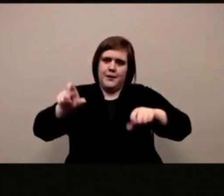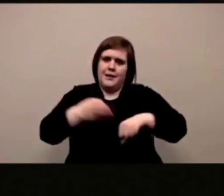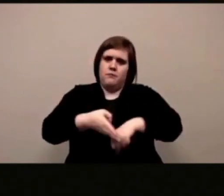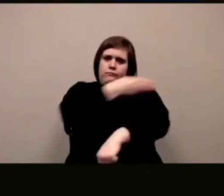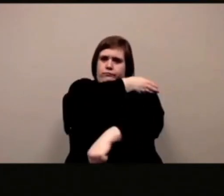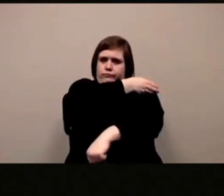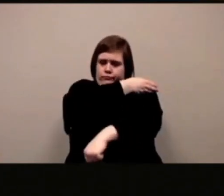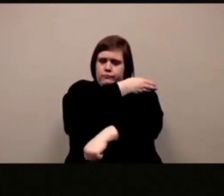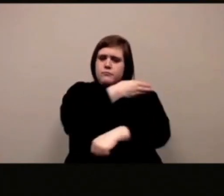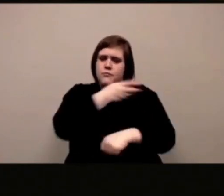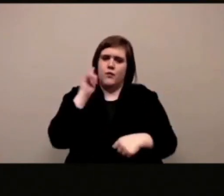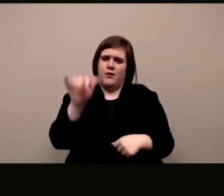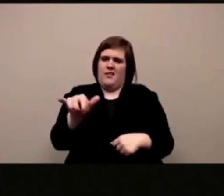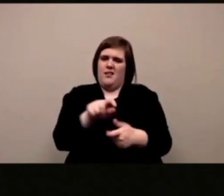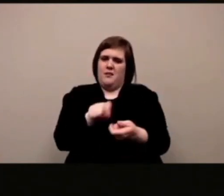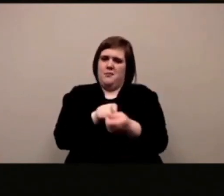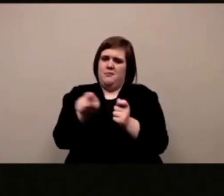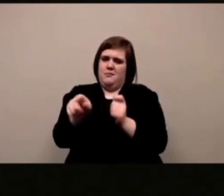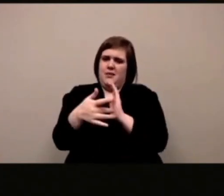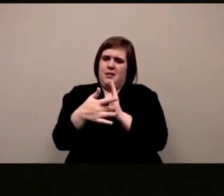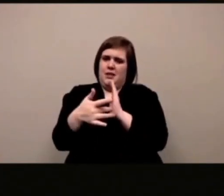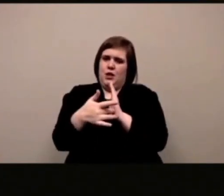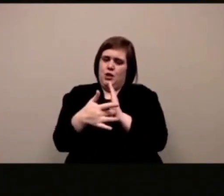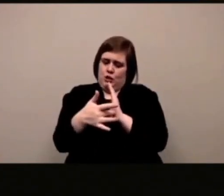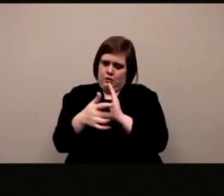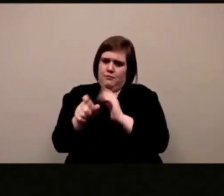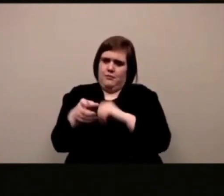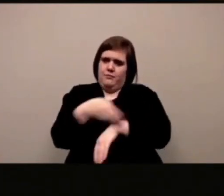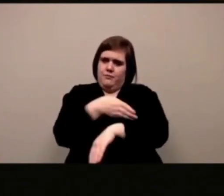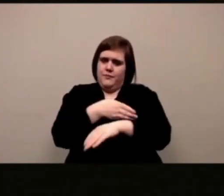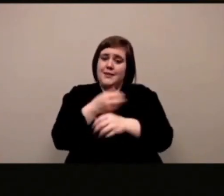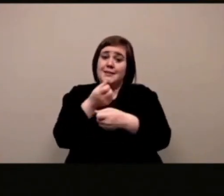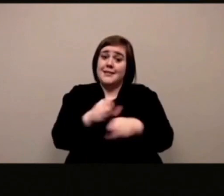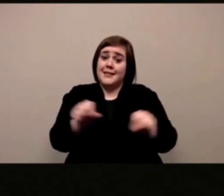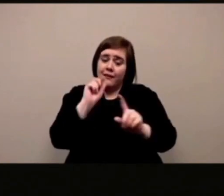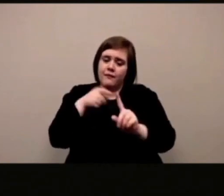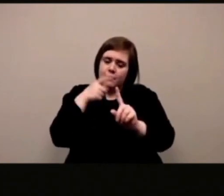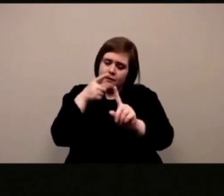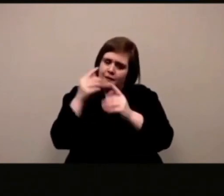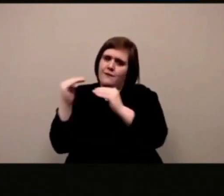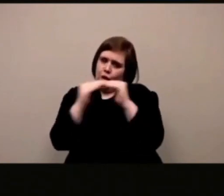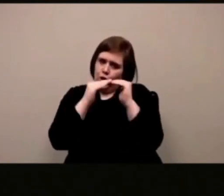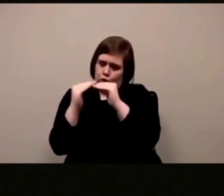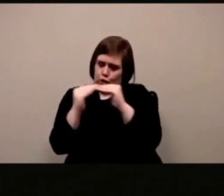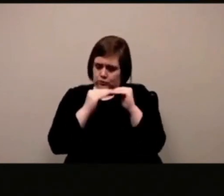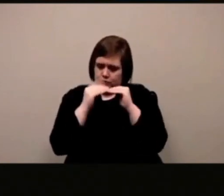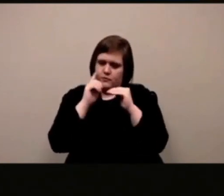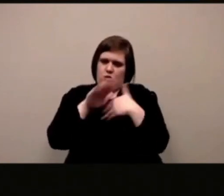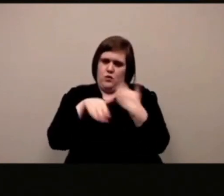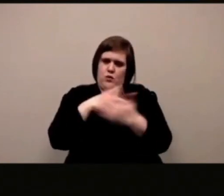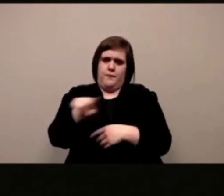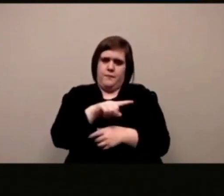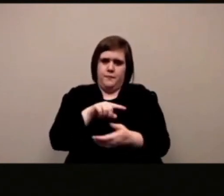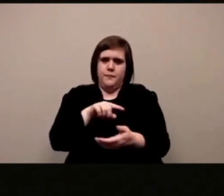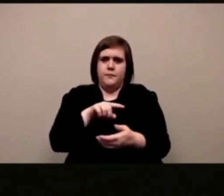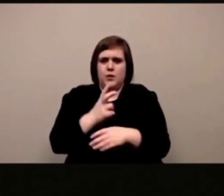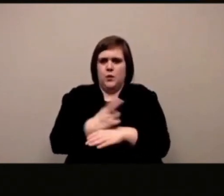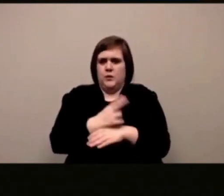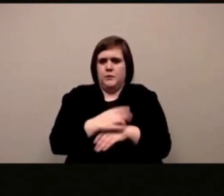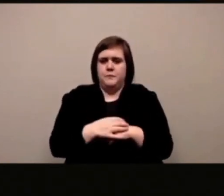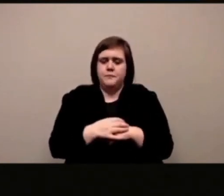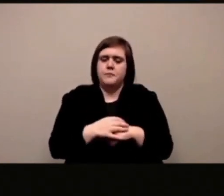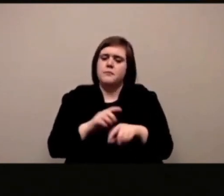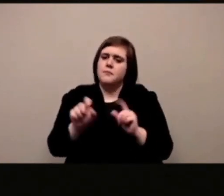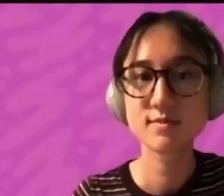様々な地域の保護法に従っておりますデータ保護法ですねしかしこちらの技術